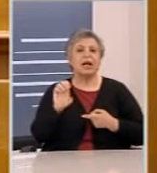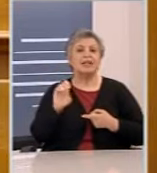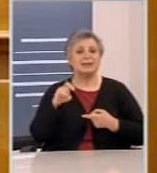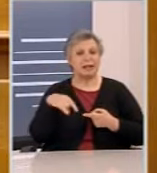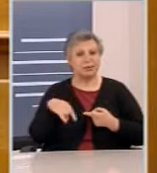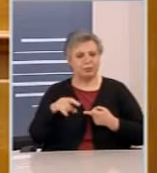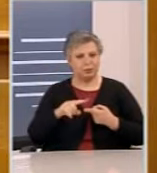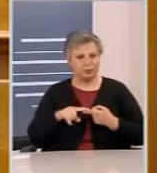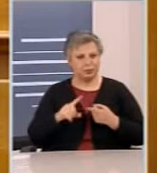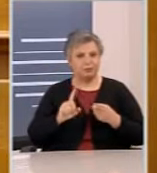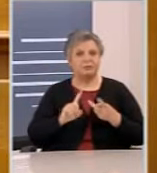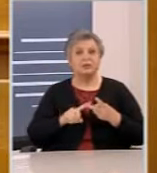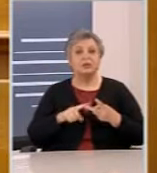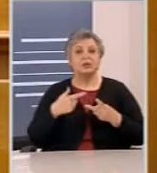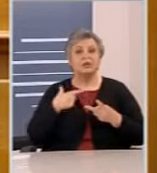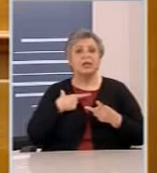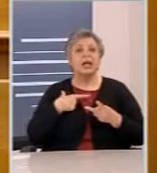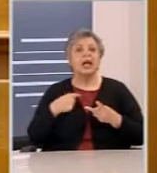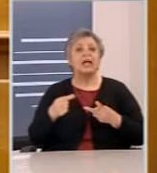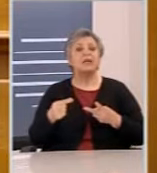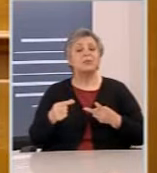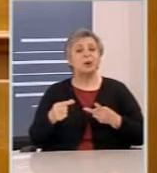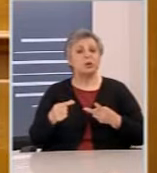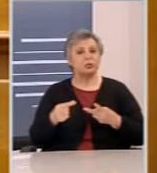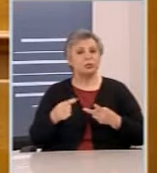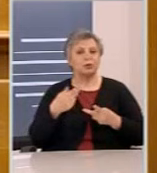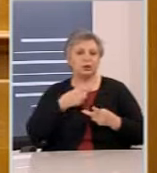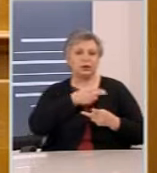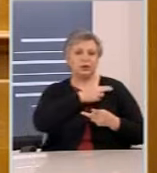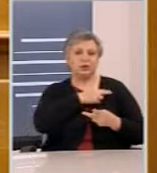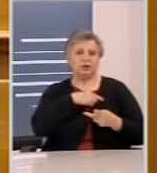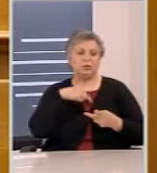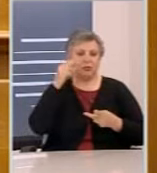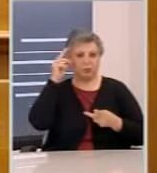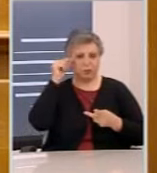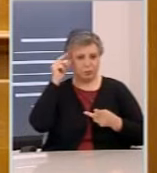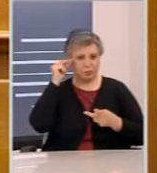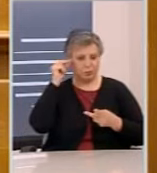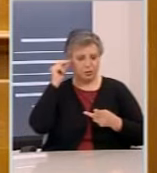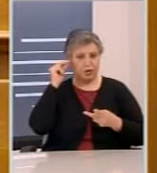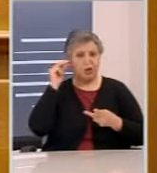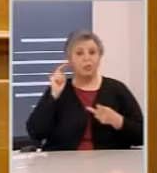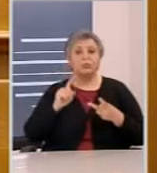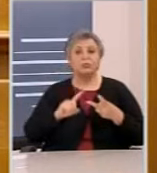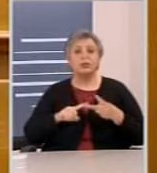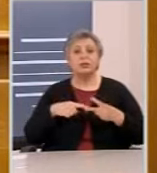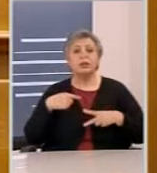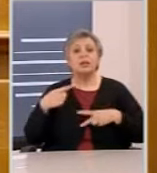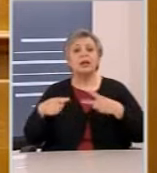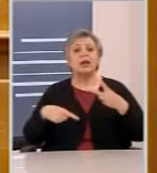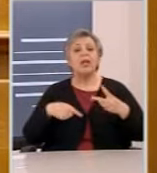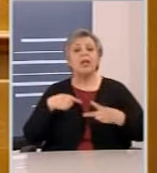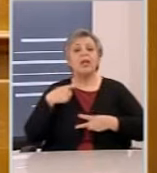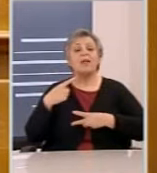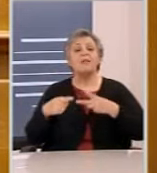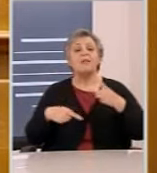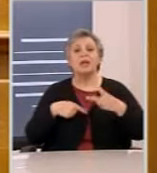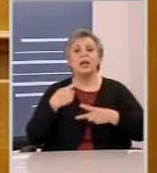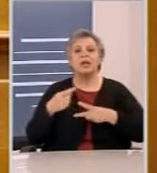εκπρόσωπος της ακαδημαϊκής κοινότητας με εμπειρία τεκμηριωμένη στη διοίκηση υπηρεσιών